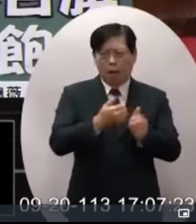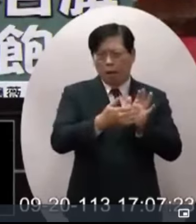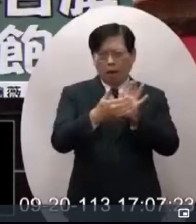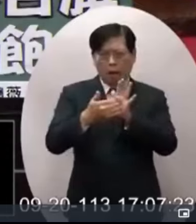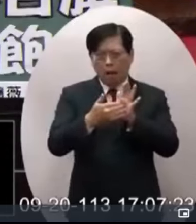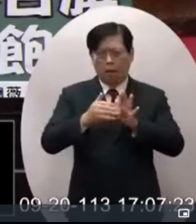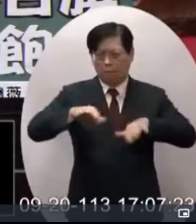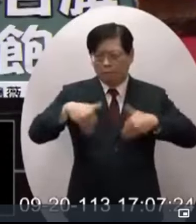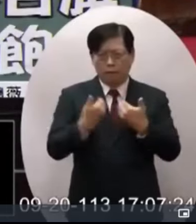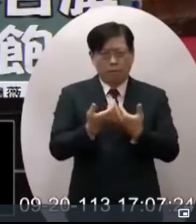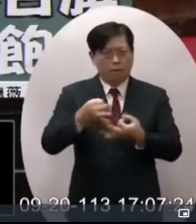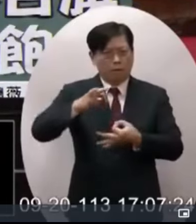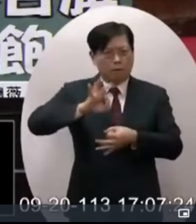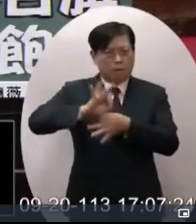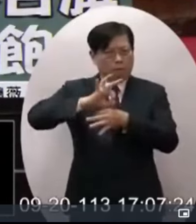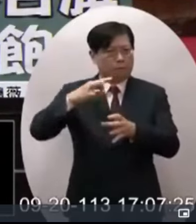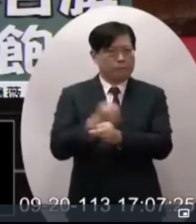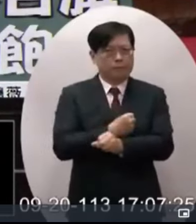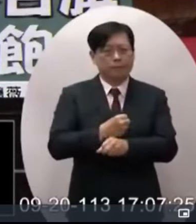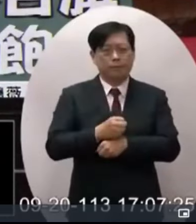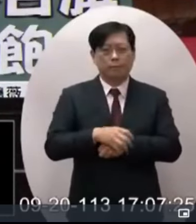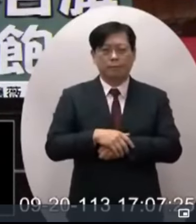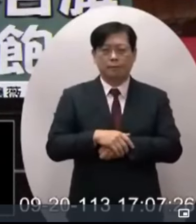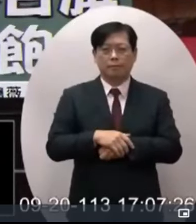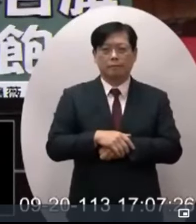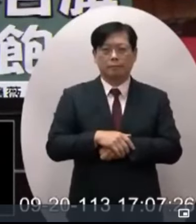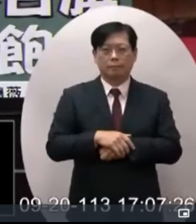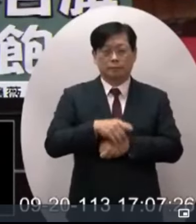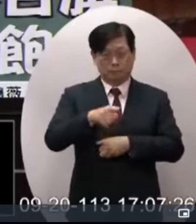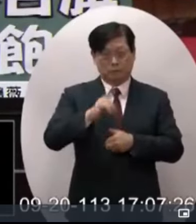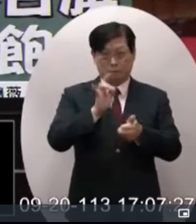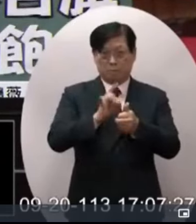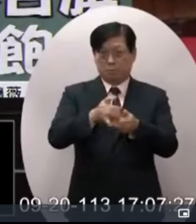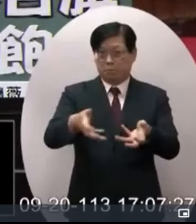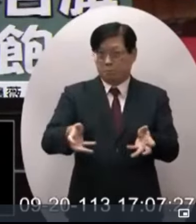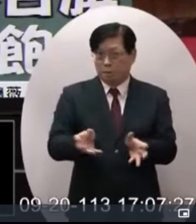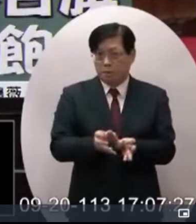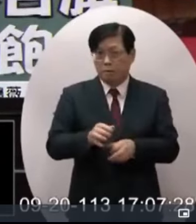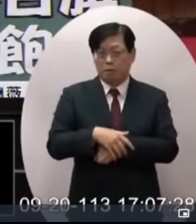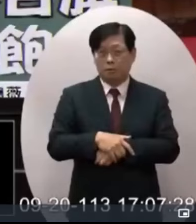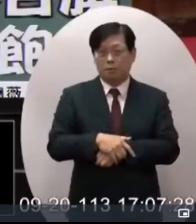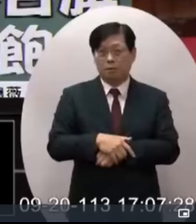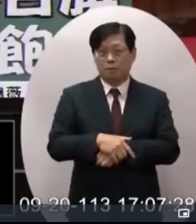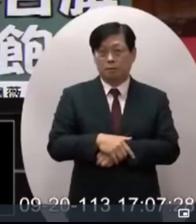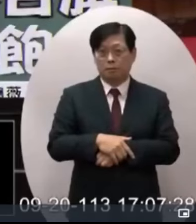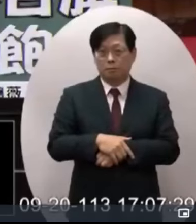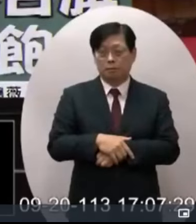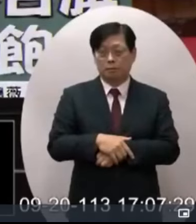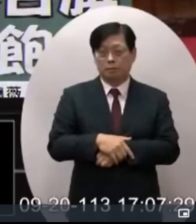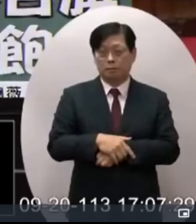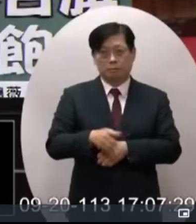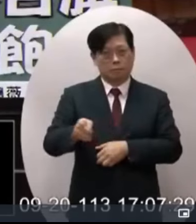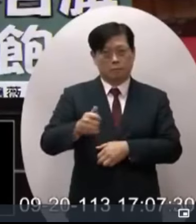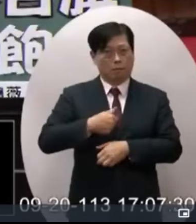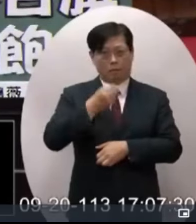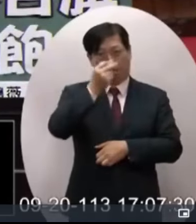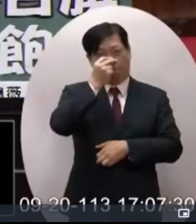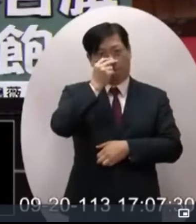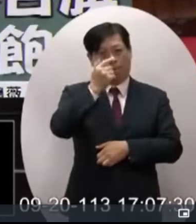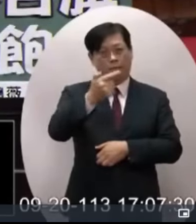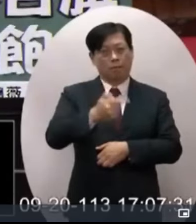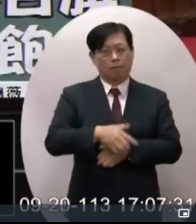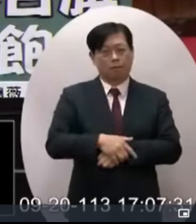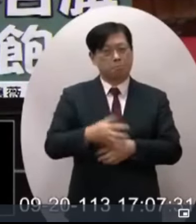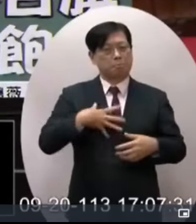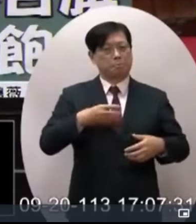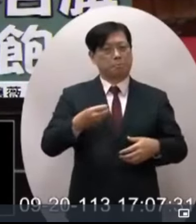这个财损金额继续的上升？这个诈骗集团根本太猖獗了，